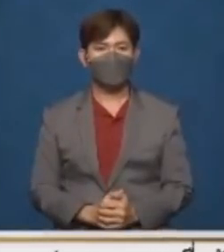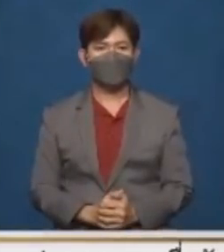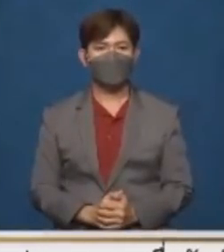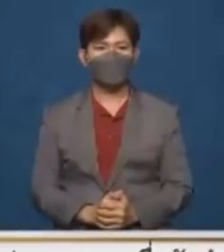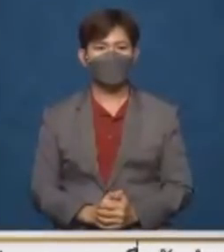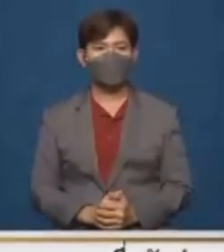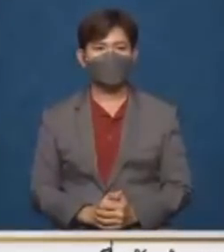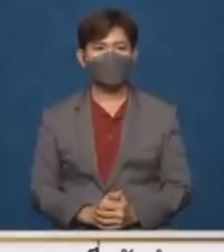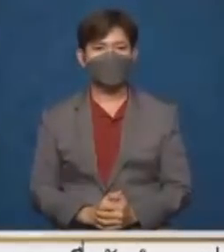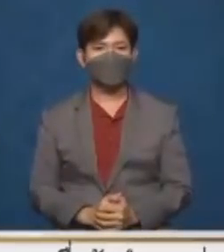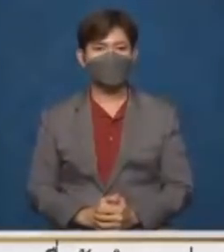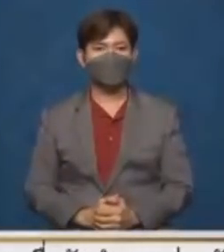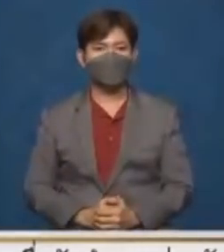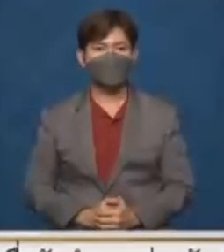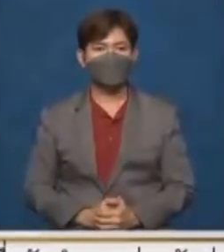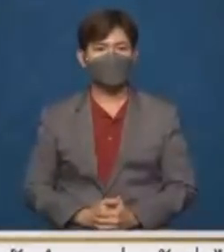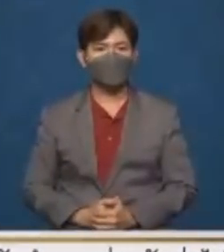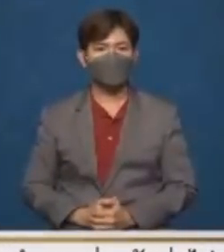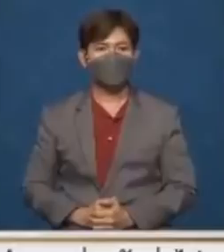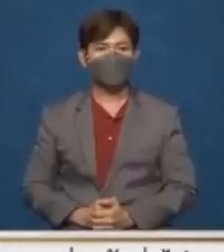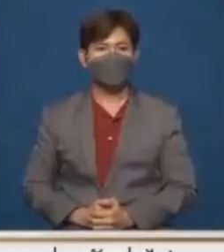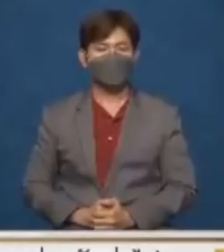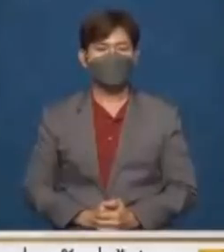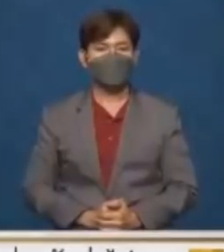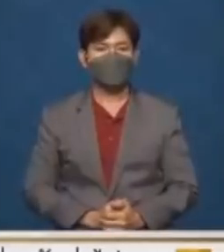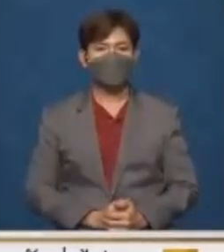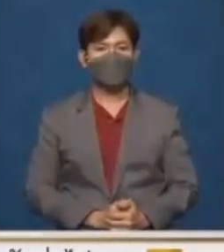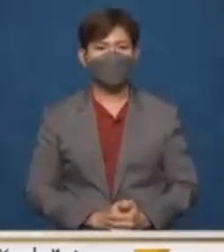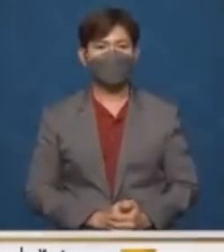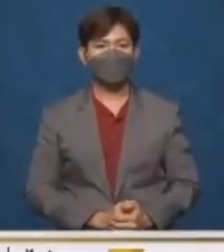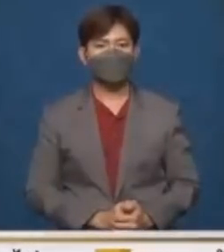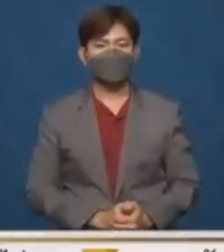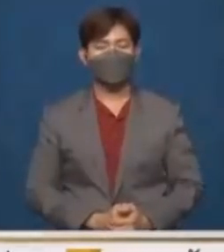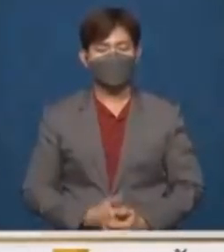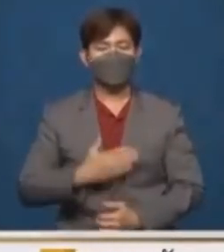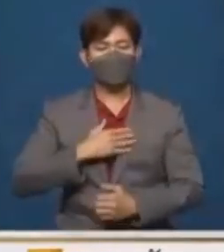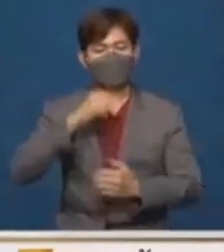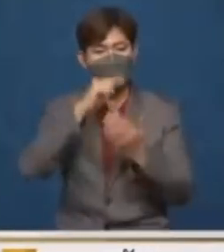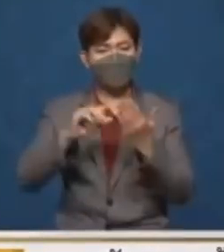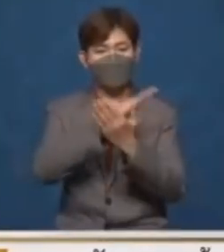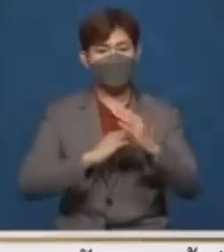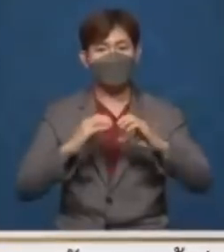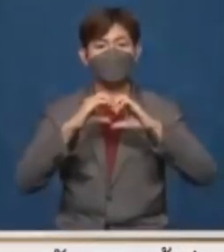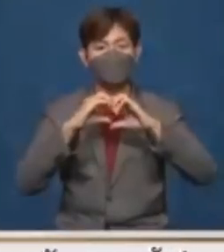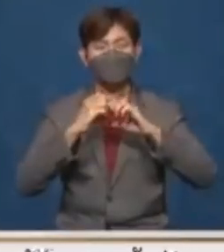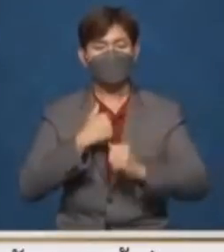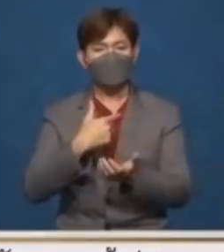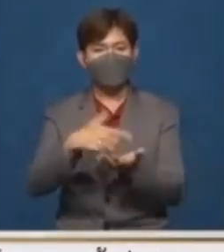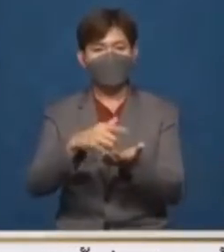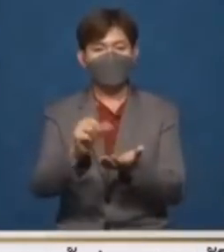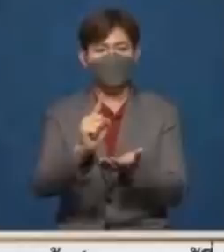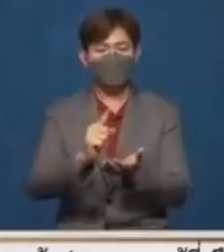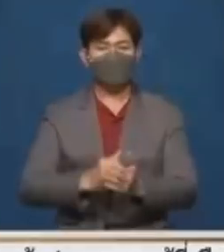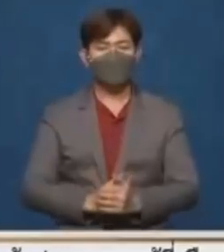บเปนทปทางครับกผมสประชัยใจสมุิคุใจไยอยากจะขอกับเรียนว่าการ